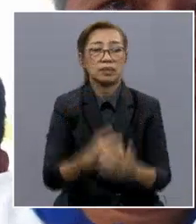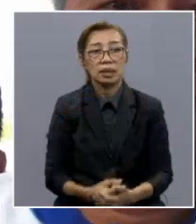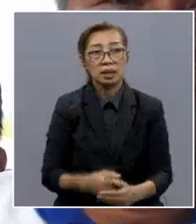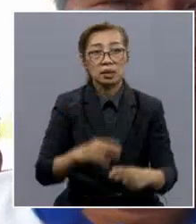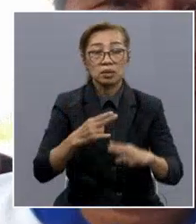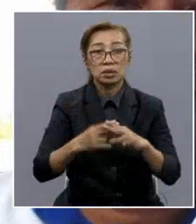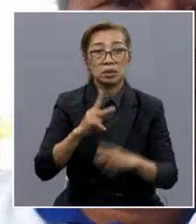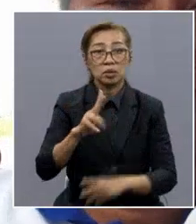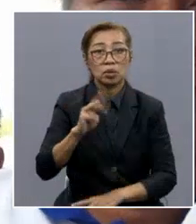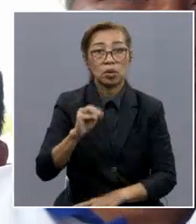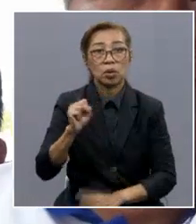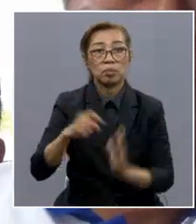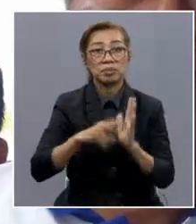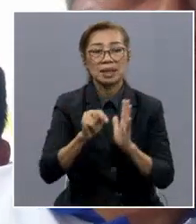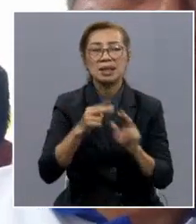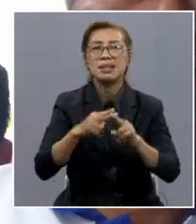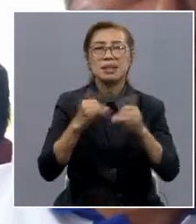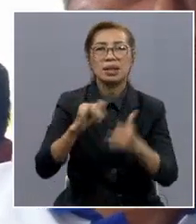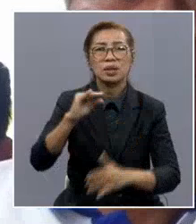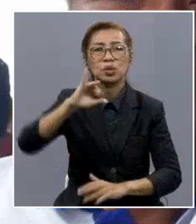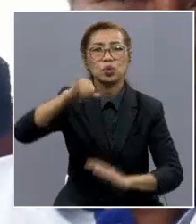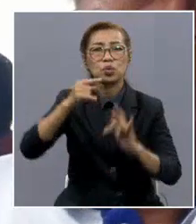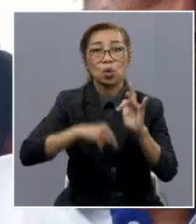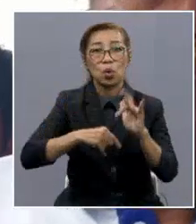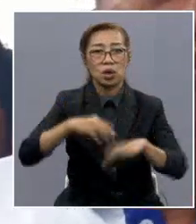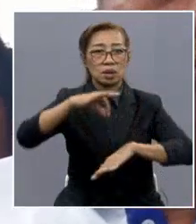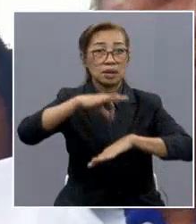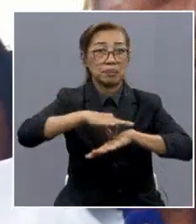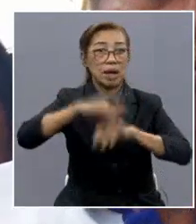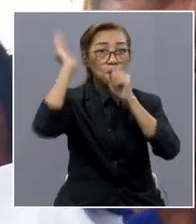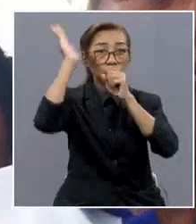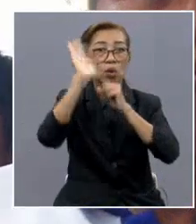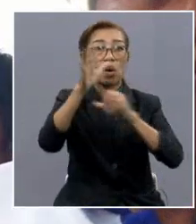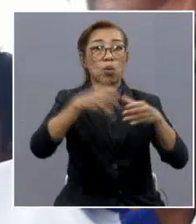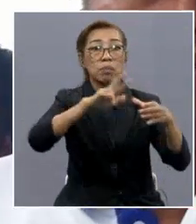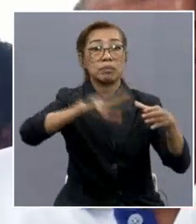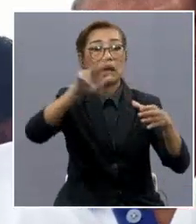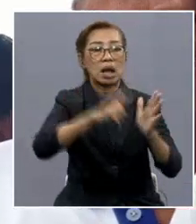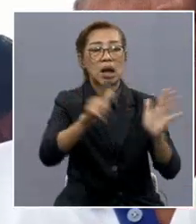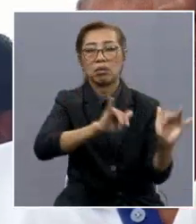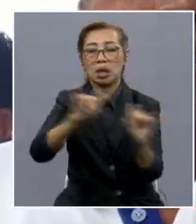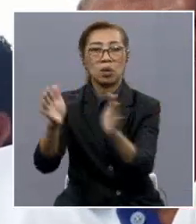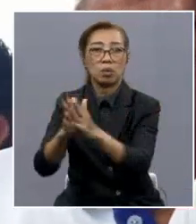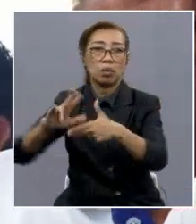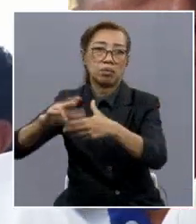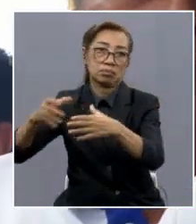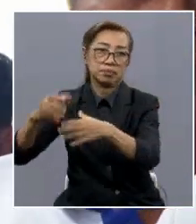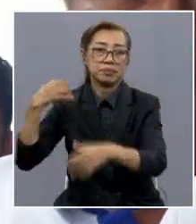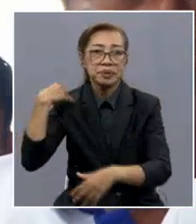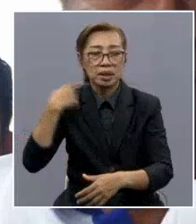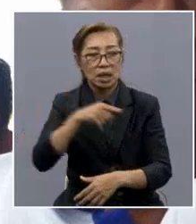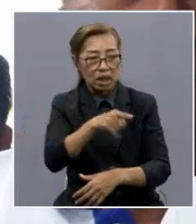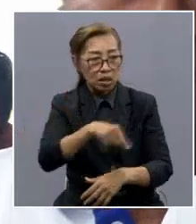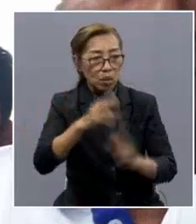พันวิชาติกุลหรือว่าซินแสโจ้ค่ะโฆษกพรรคที่ตามอน้อยไปด้วยในส่วนของพรรครวมแผ่นดินยังมีนักการเมืองที่มีชื่อเสีย